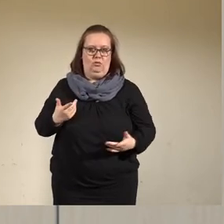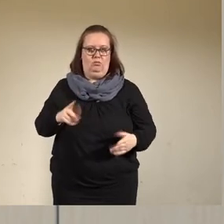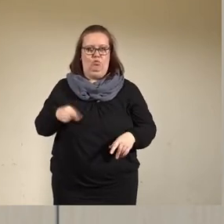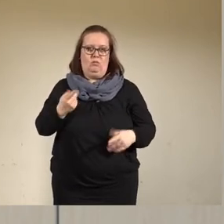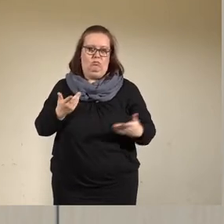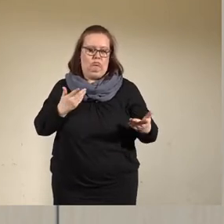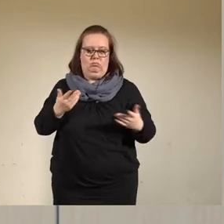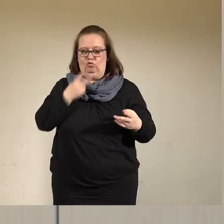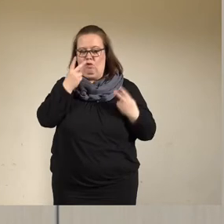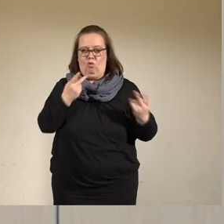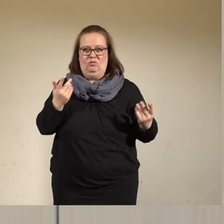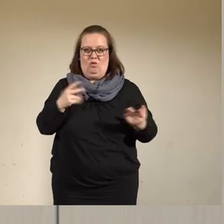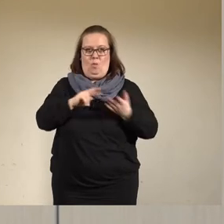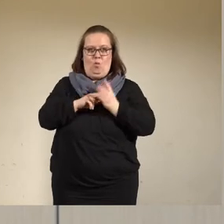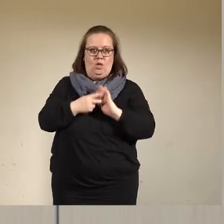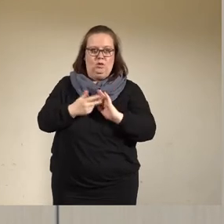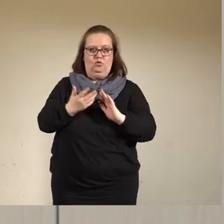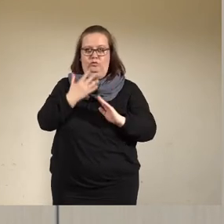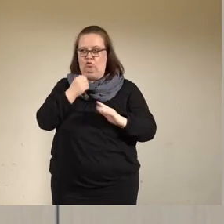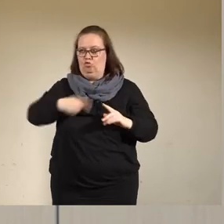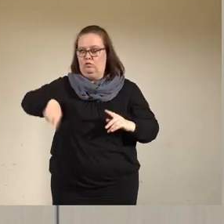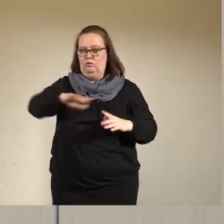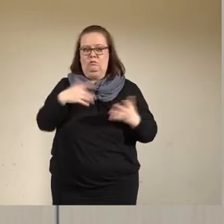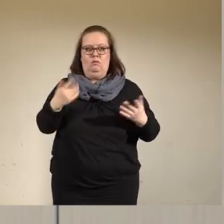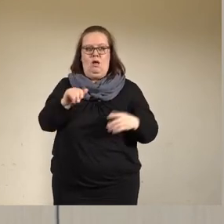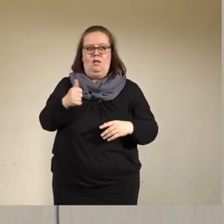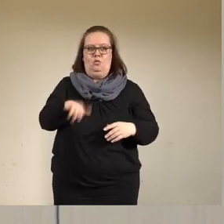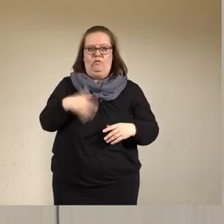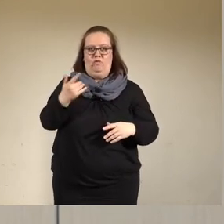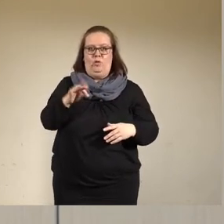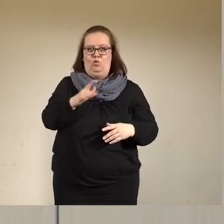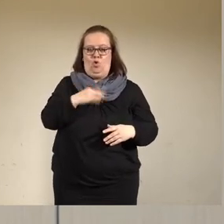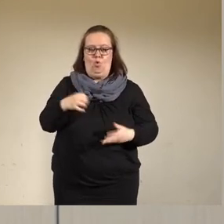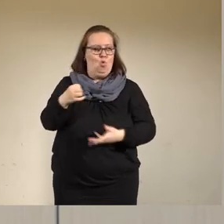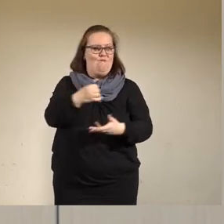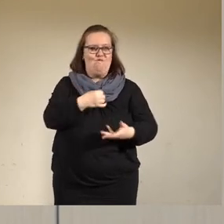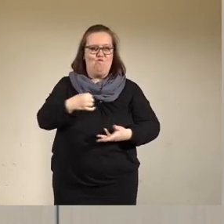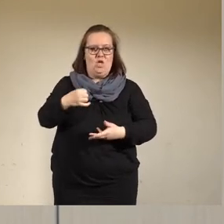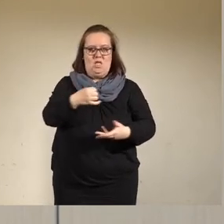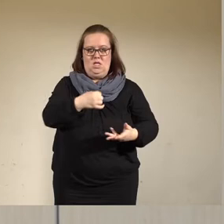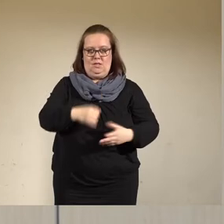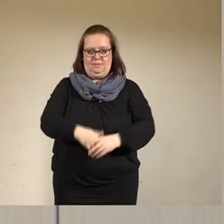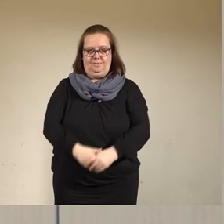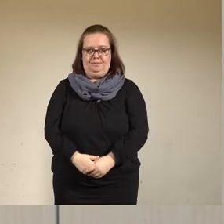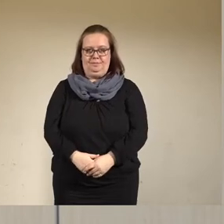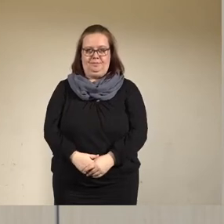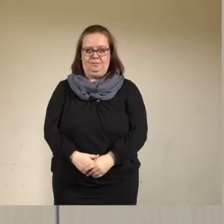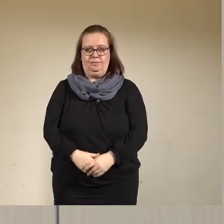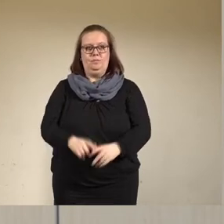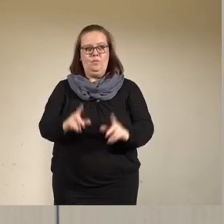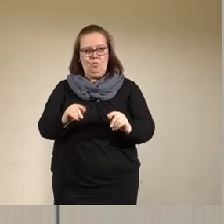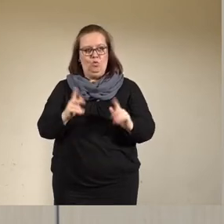es eine Frage der politischen Willensbildung, wo wir diese 1,5 Millionen Euro dann hinlenken.